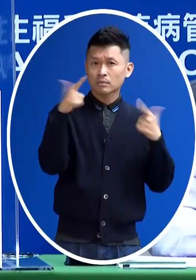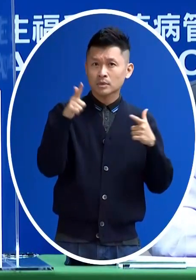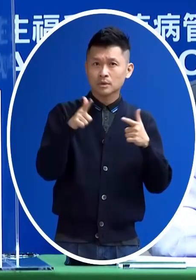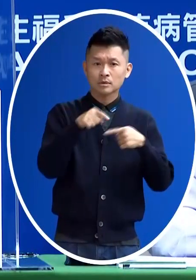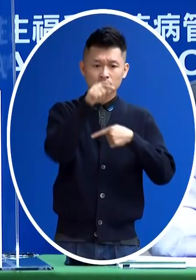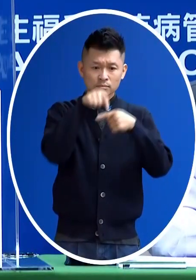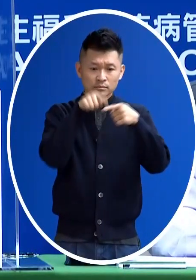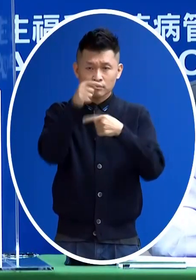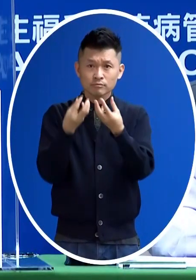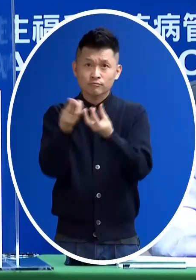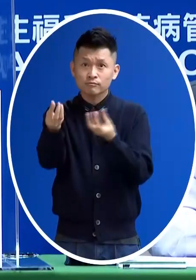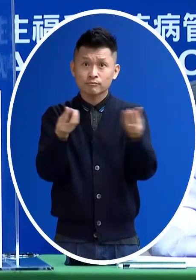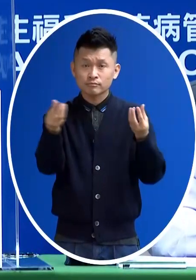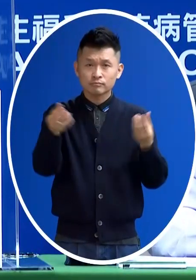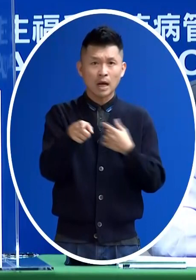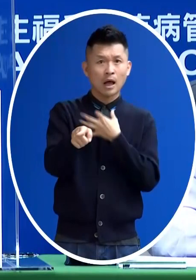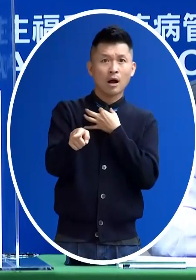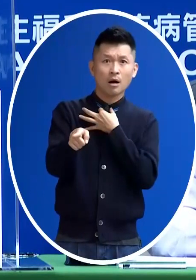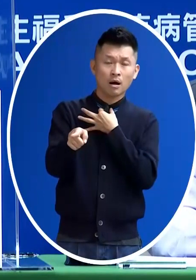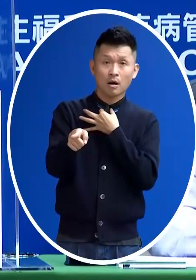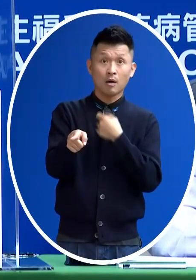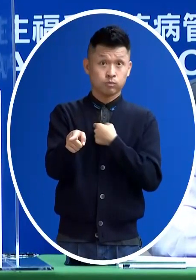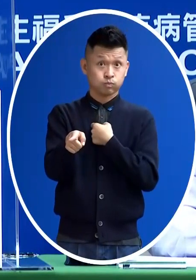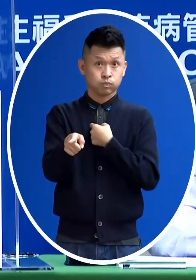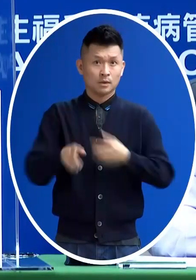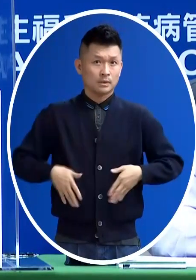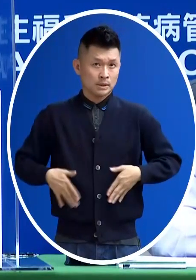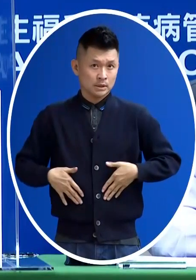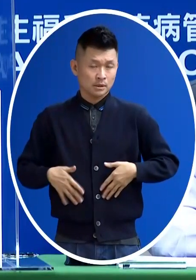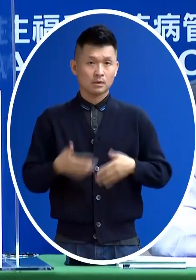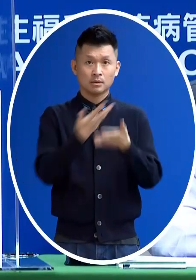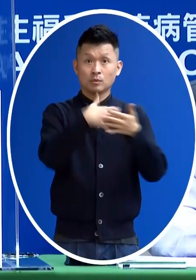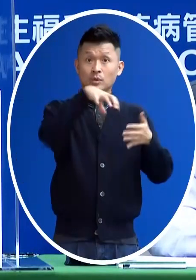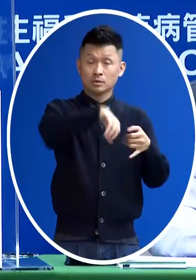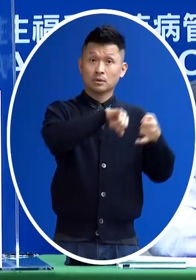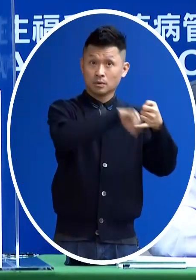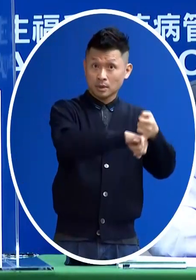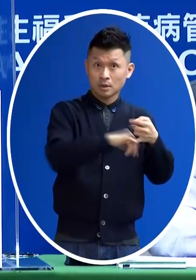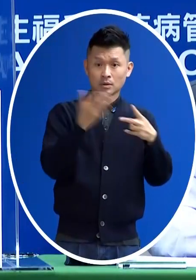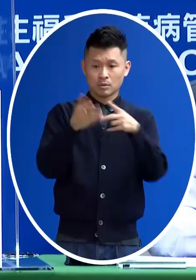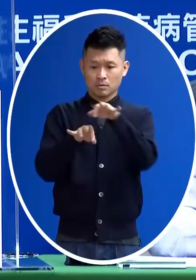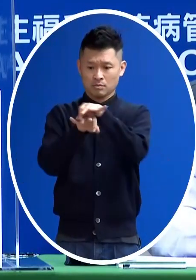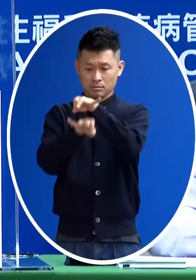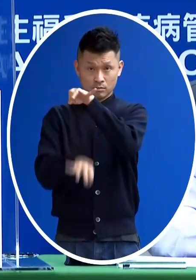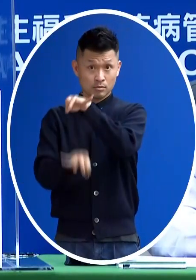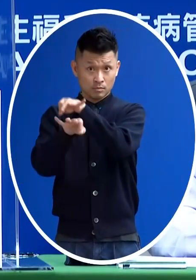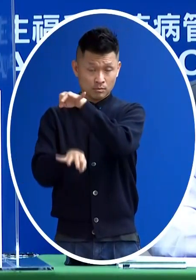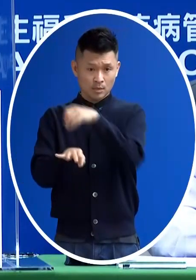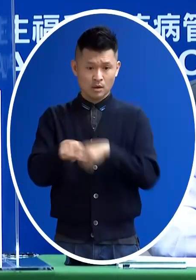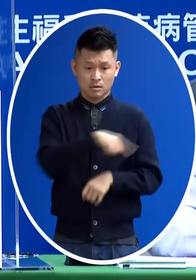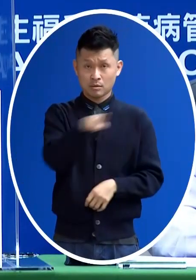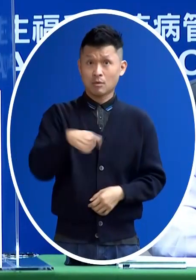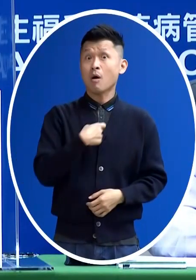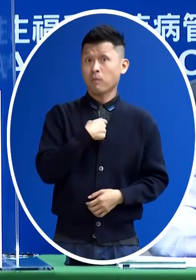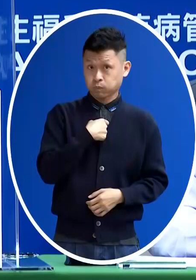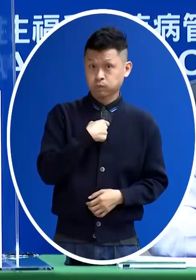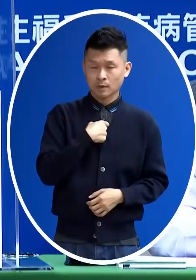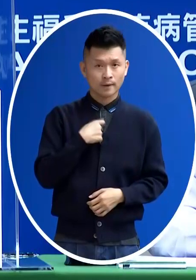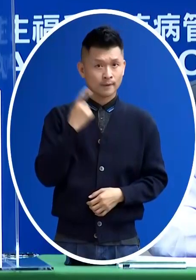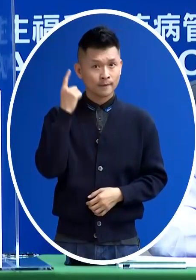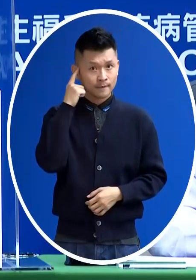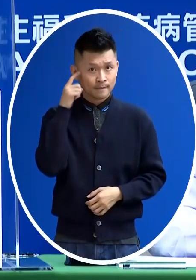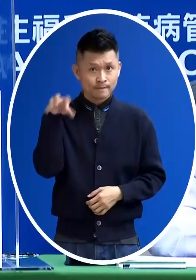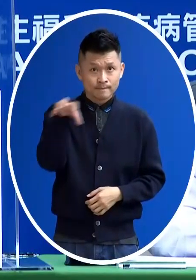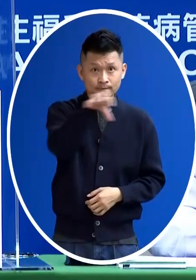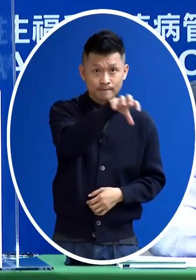分配哈，叫需要的，好，不管是在预约的平台或造册上面需要的人，好，去分配